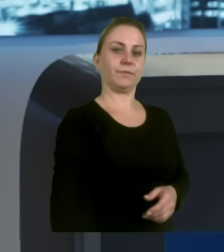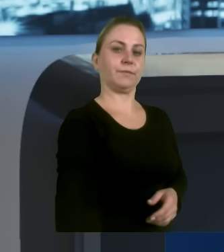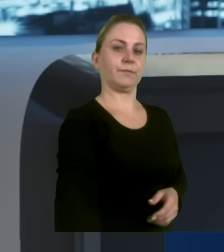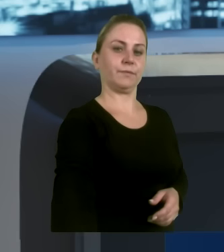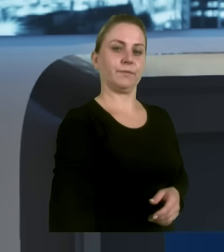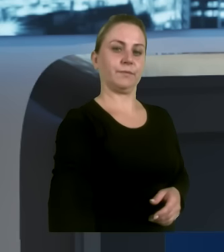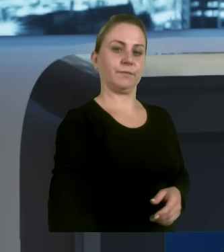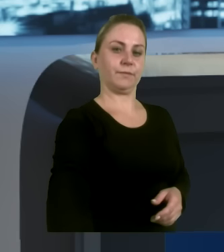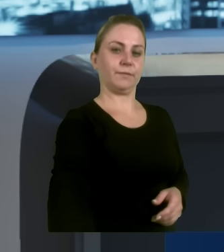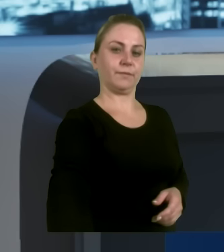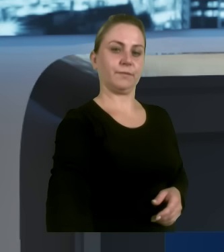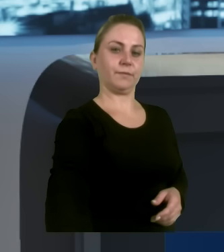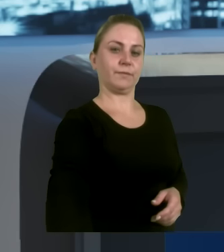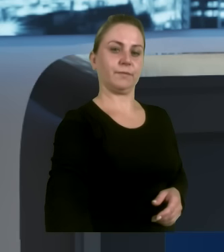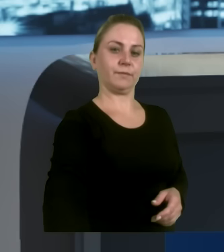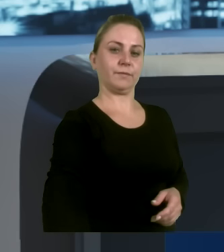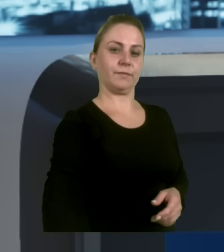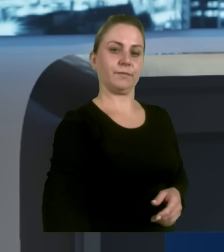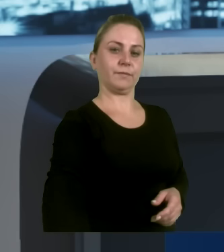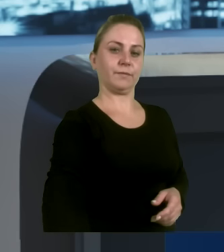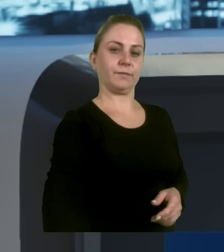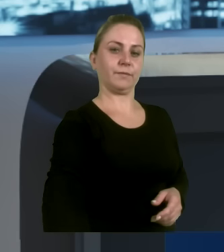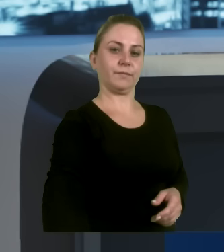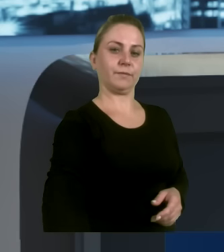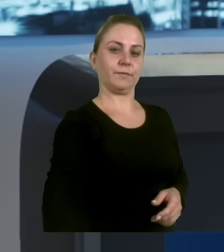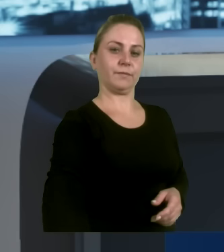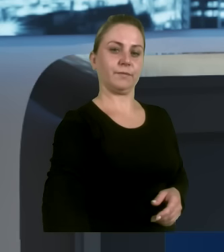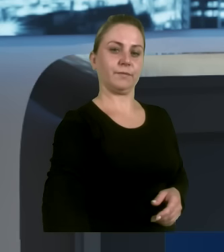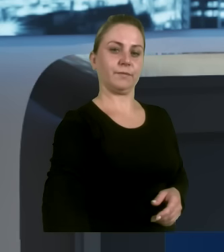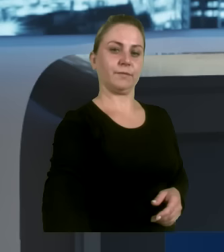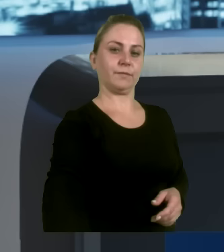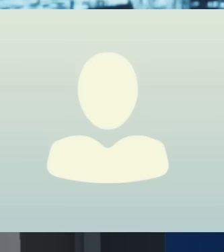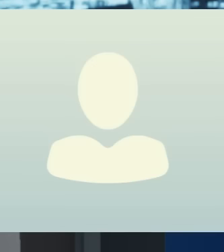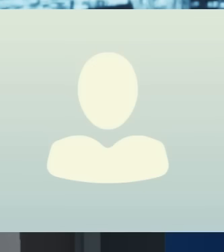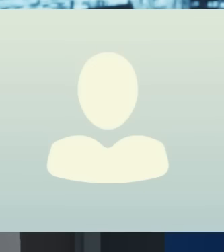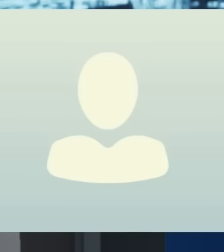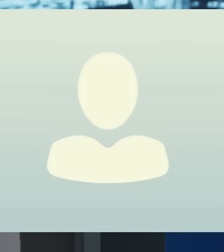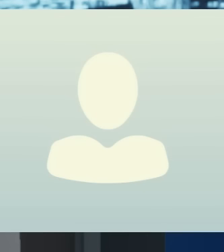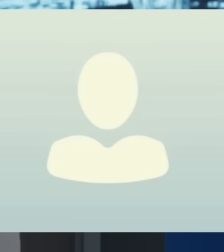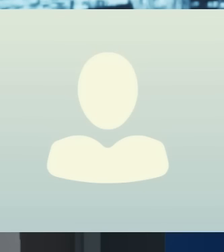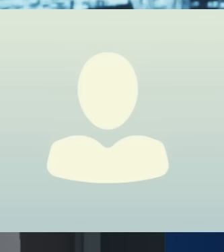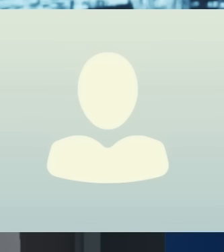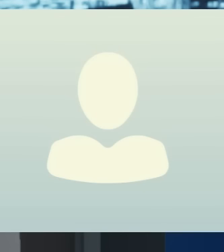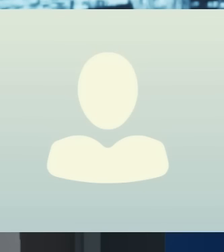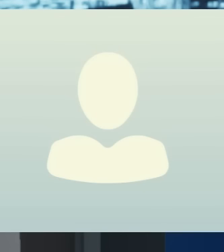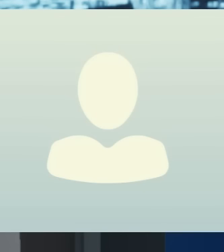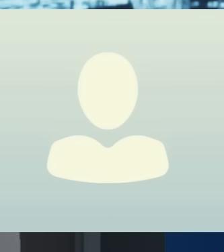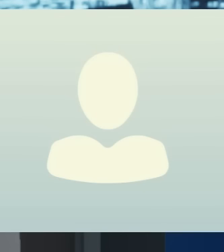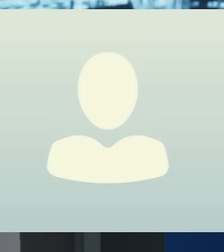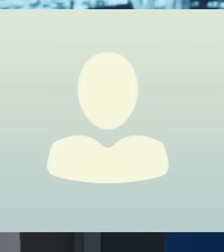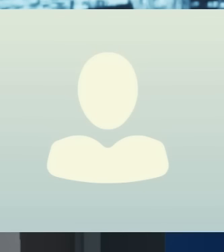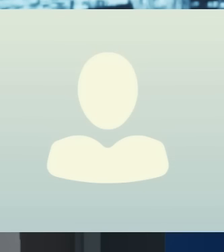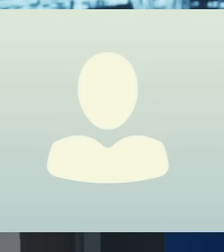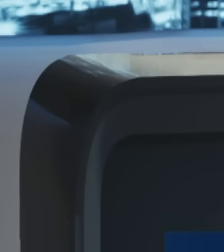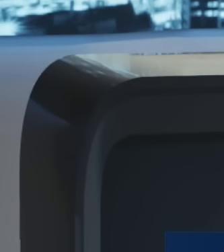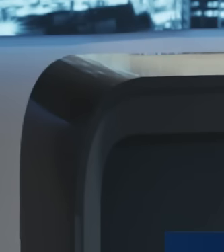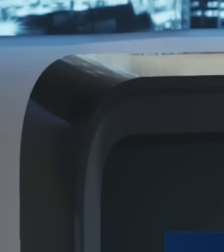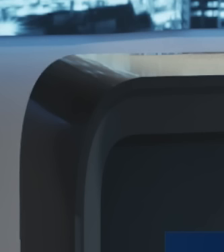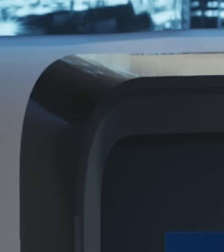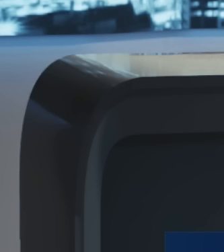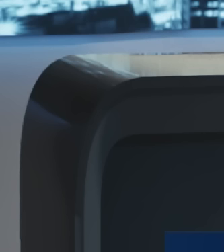jej nie obchodzi, bo byle tylko lekarze zabijali nienarodzone jeszcze dzieci. Dopiero wtedy otrzymają dotacje na działalność